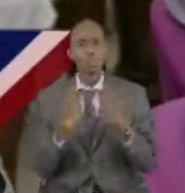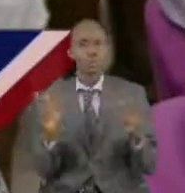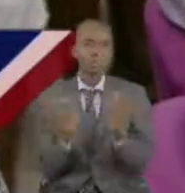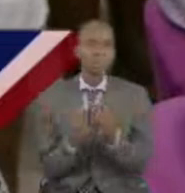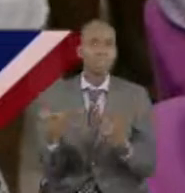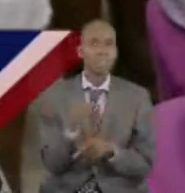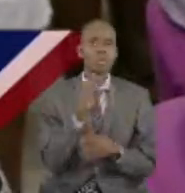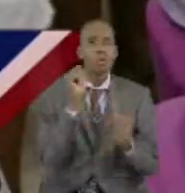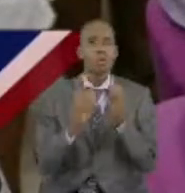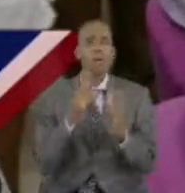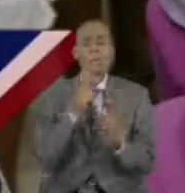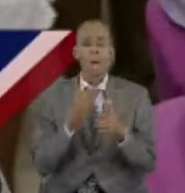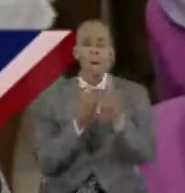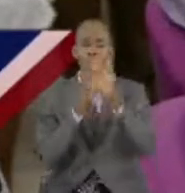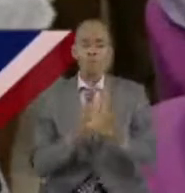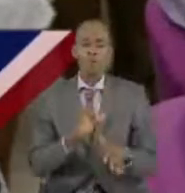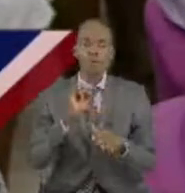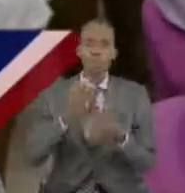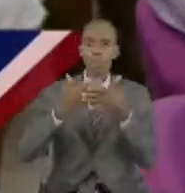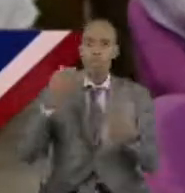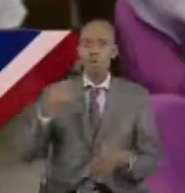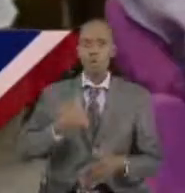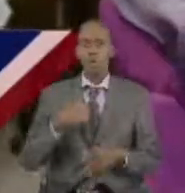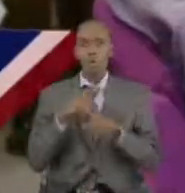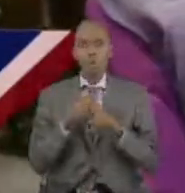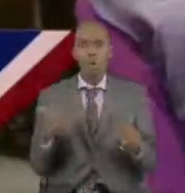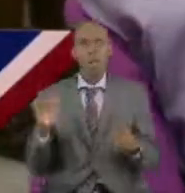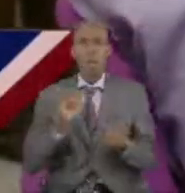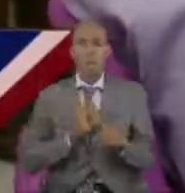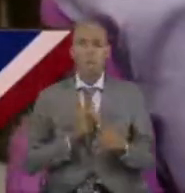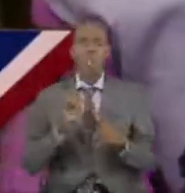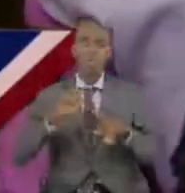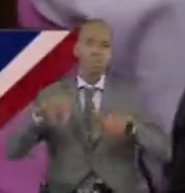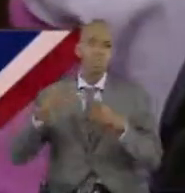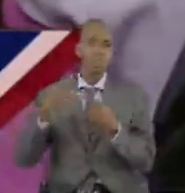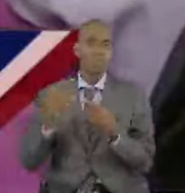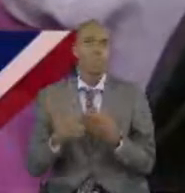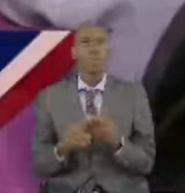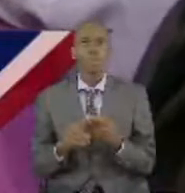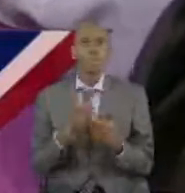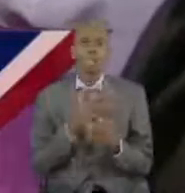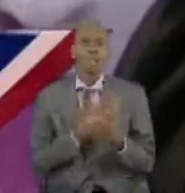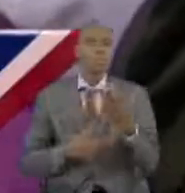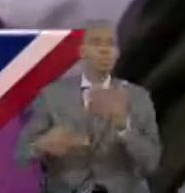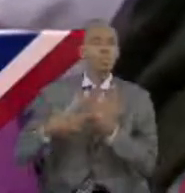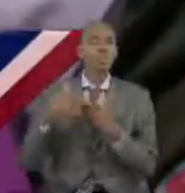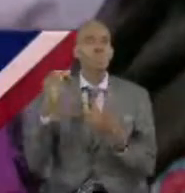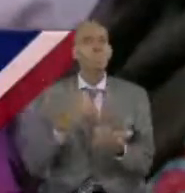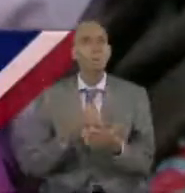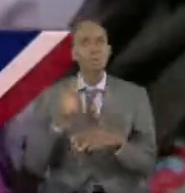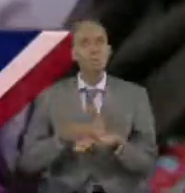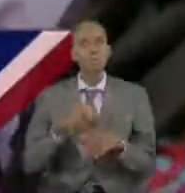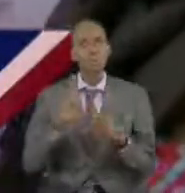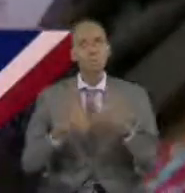qui fut apôtre avant moi mais je parti pour l'arabie puis je revêts encore à